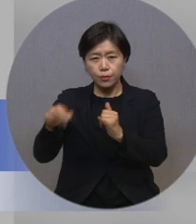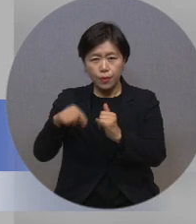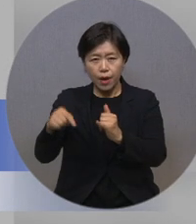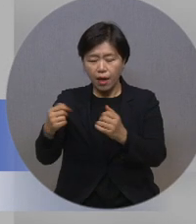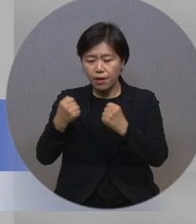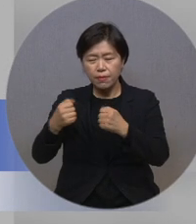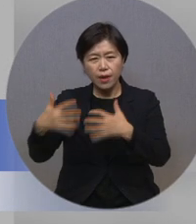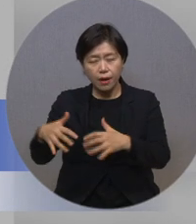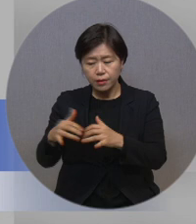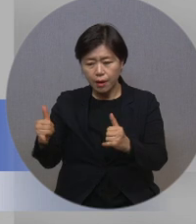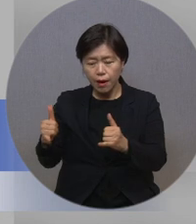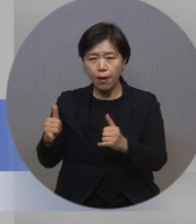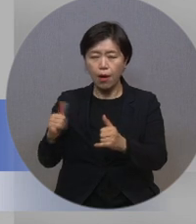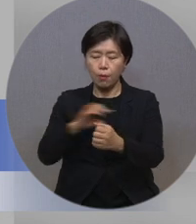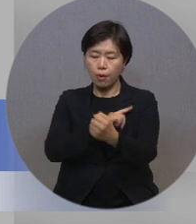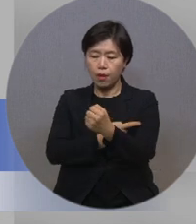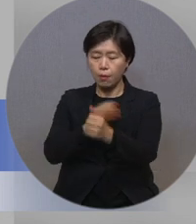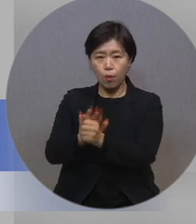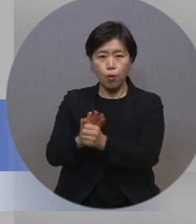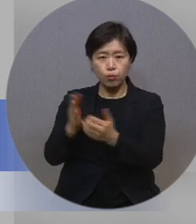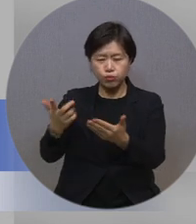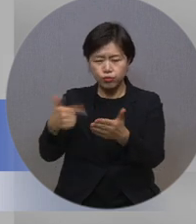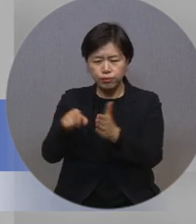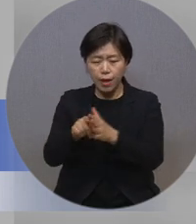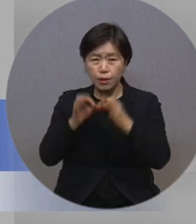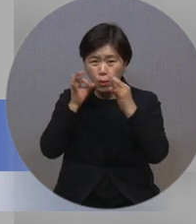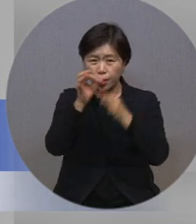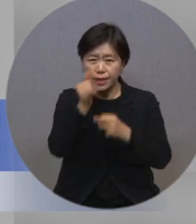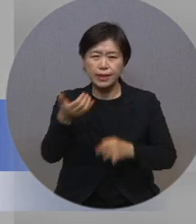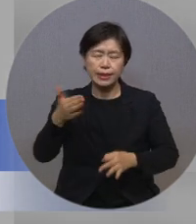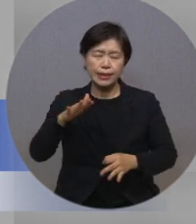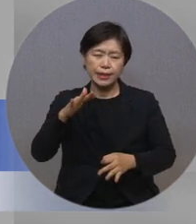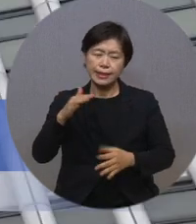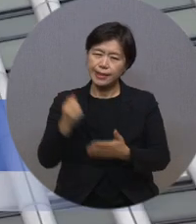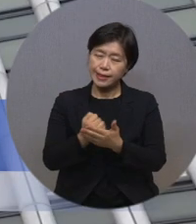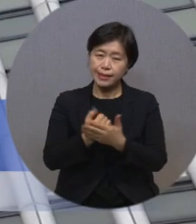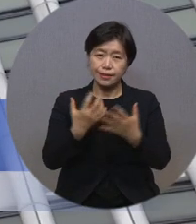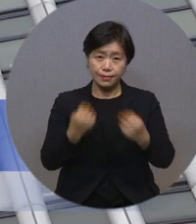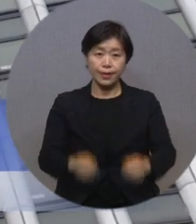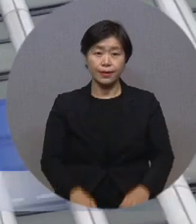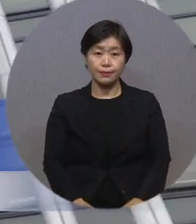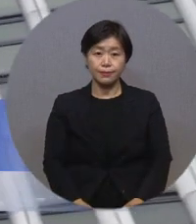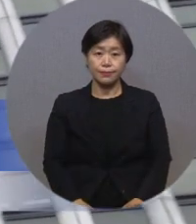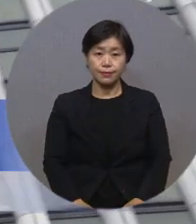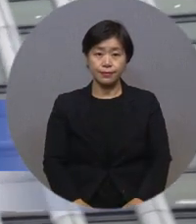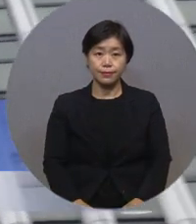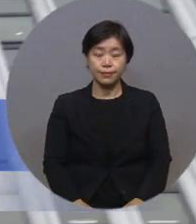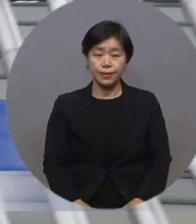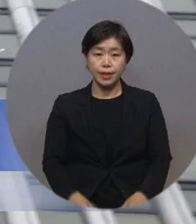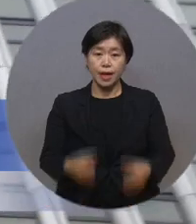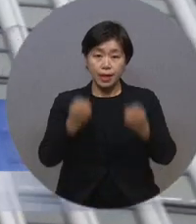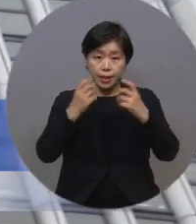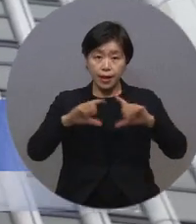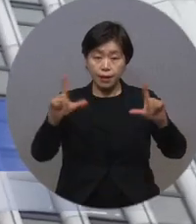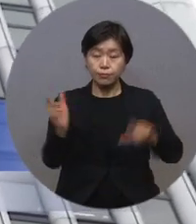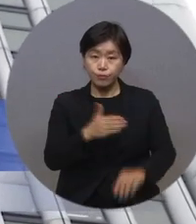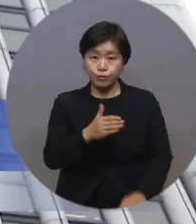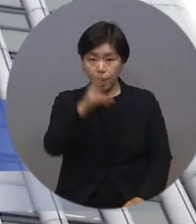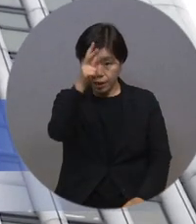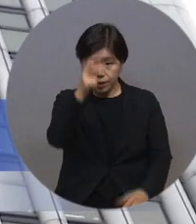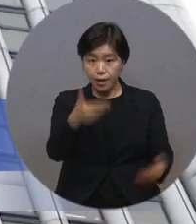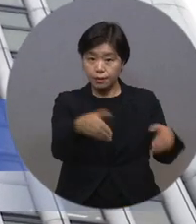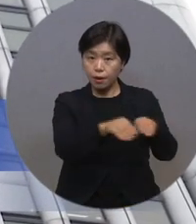강화하기에 노력을 하고는 있지만 여전히 아쉬운 점이 많습니다 이러한 우려 속에 새해부터 경찰청이